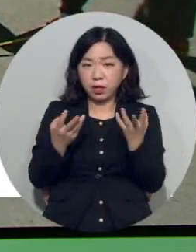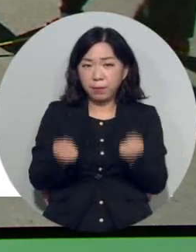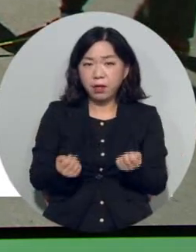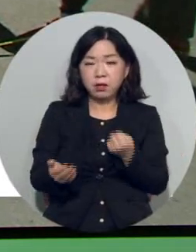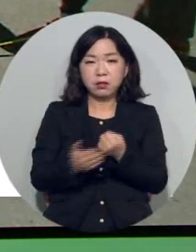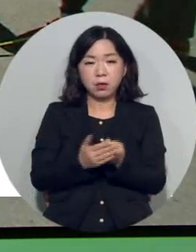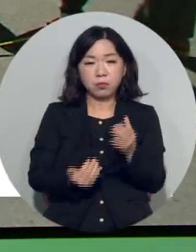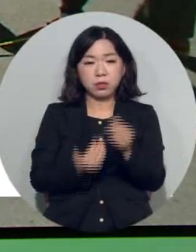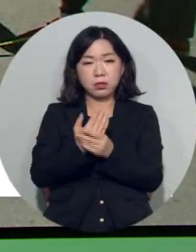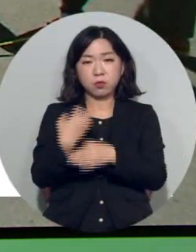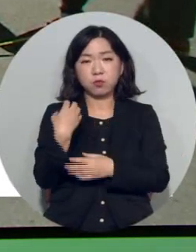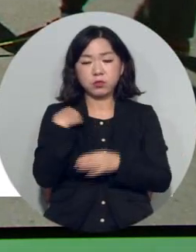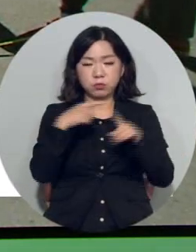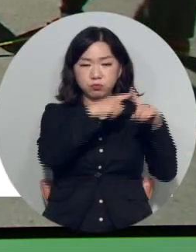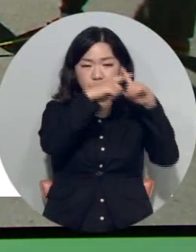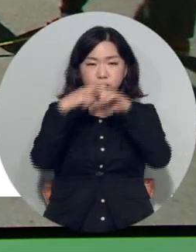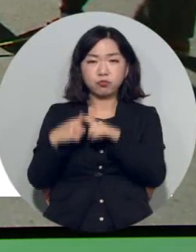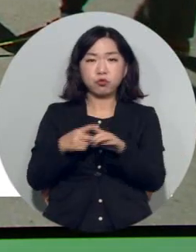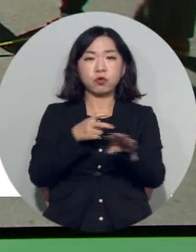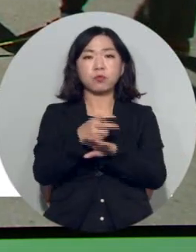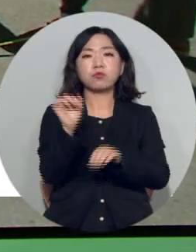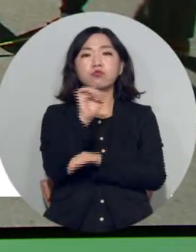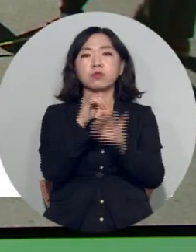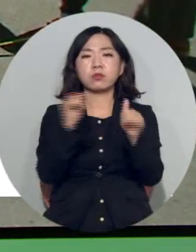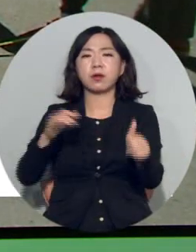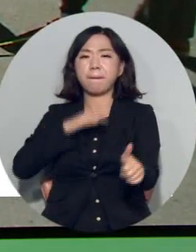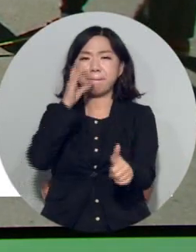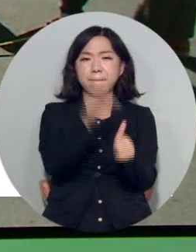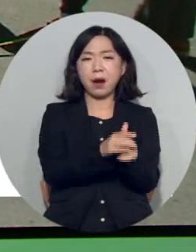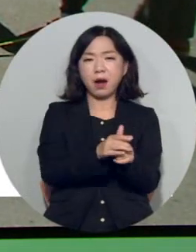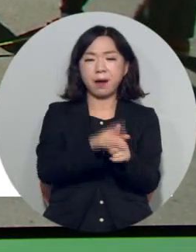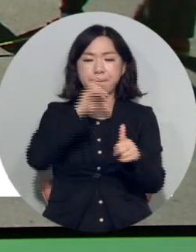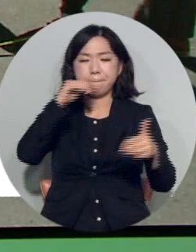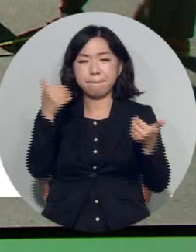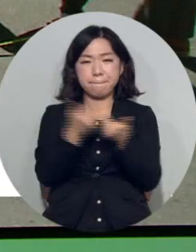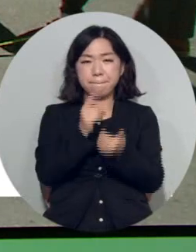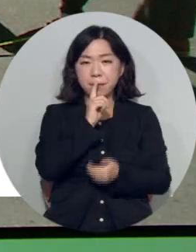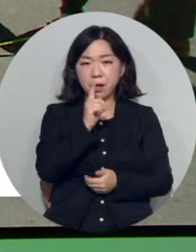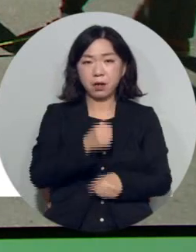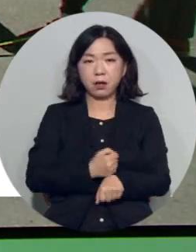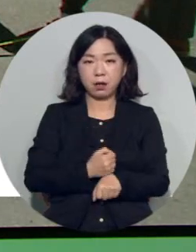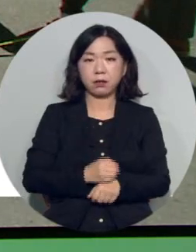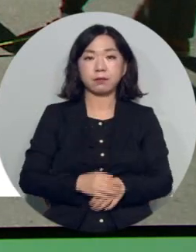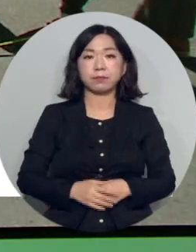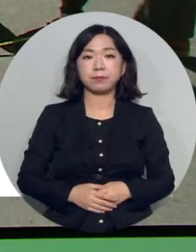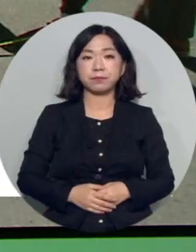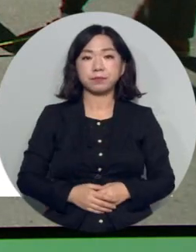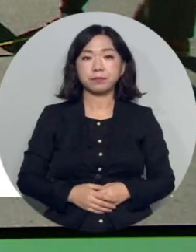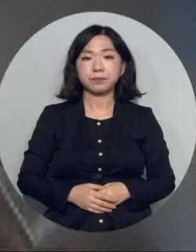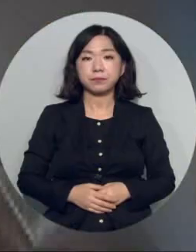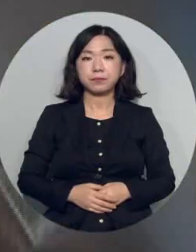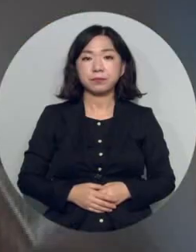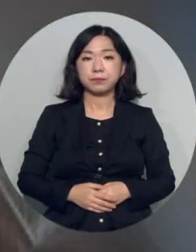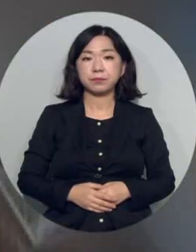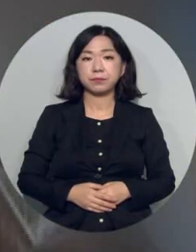책임을 버스기사에게 모두 떠넘겼다며 반발하고 있습니다. 배현정 기자가 취재했습니다.